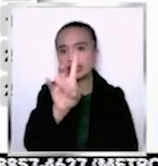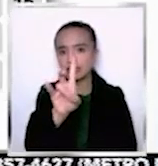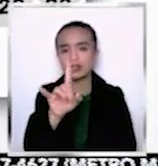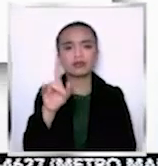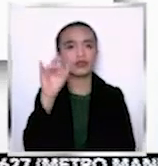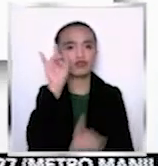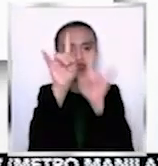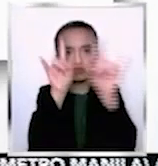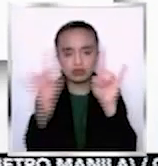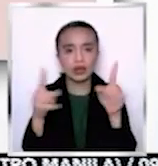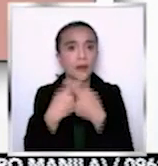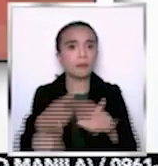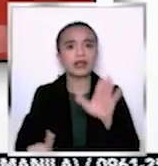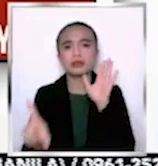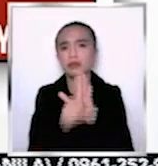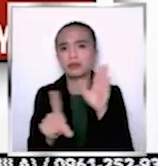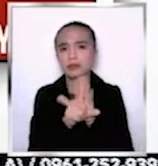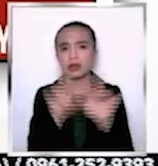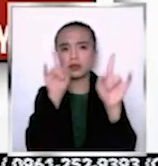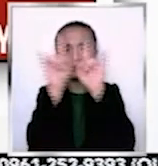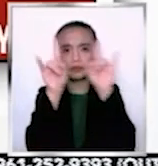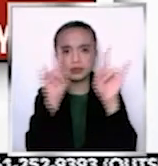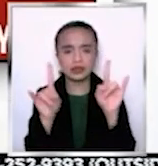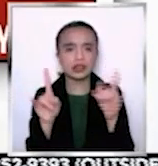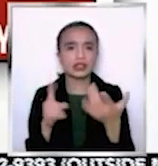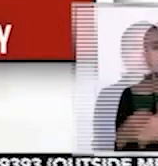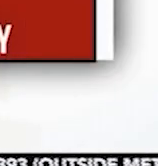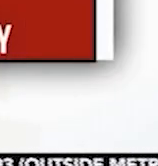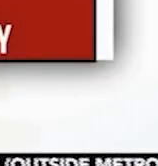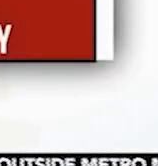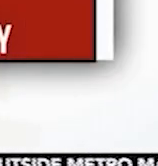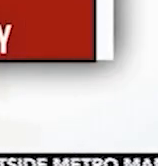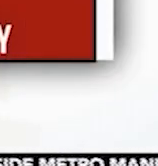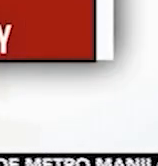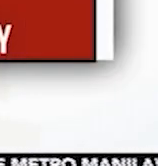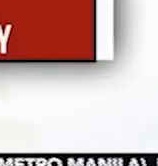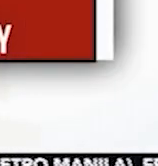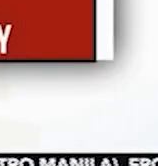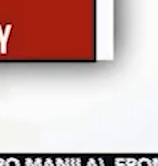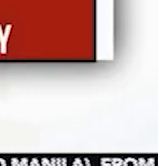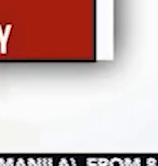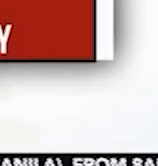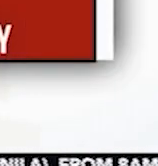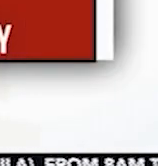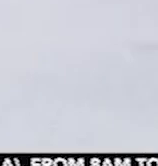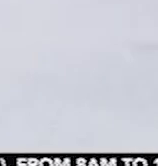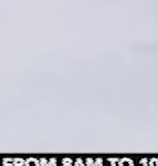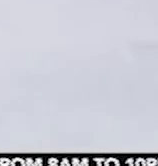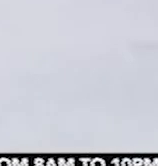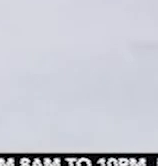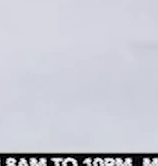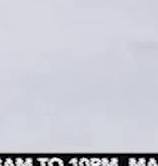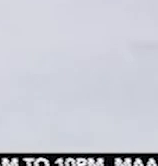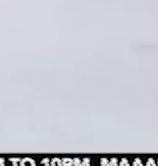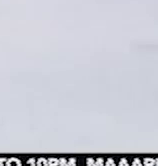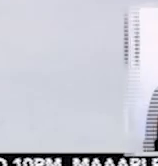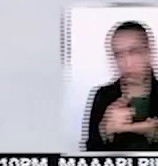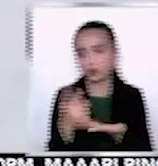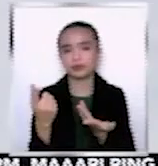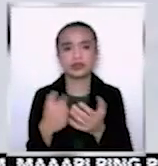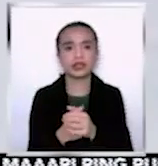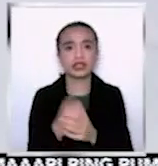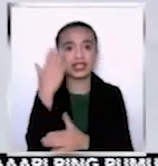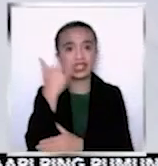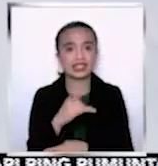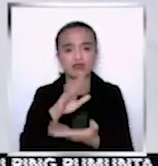Pero bawal mangampanya sa Huwebes Santo, Biyernes Santo, bisperas ng eleksyon at araw ng eleksyon. Dahil sa COVID-19,